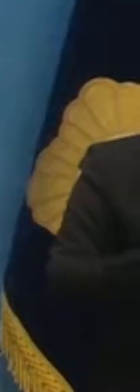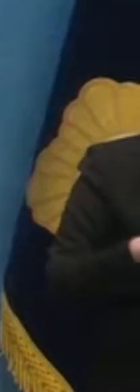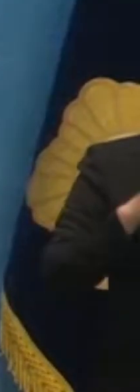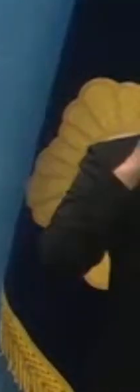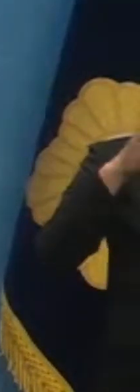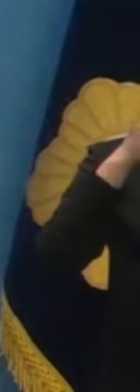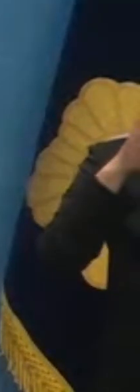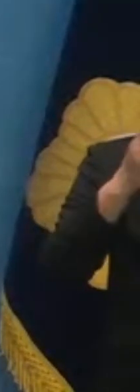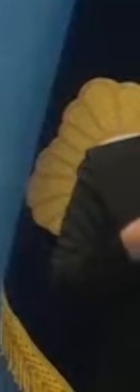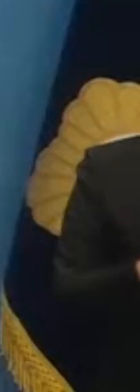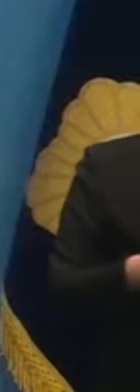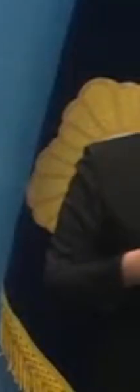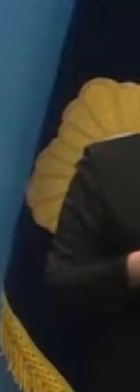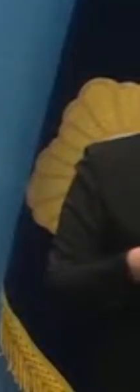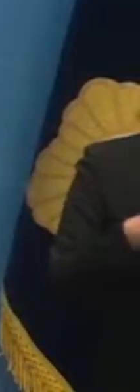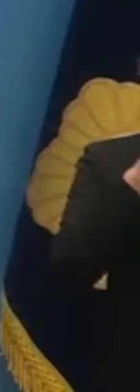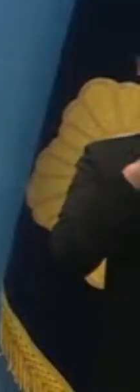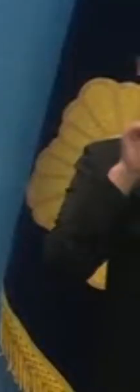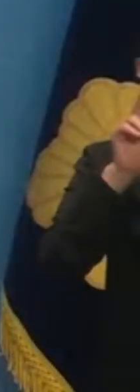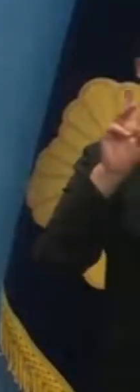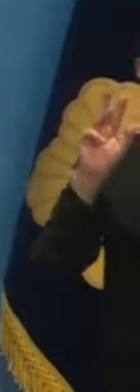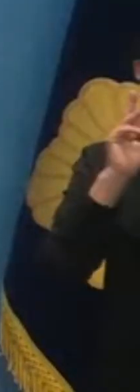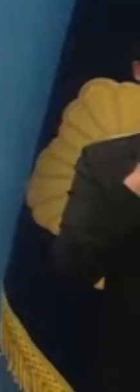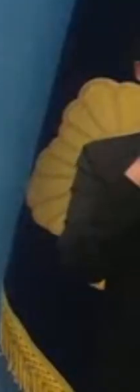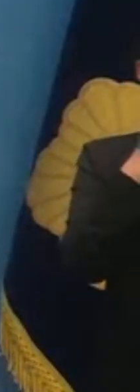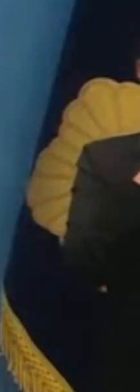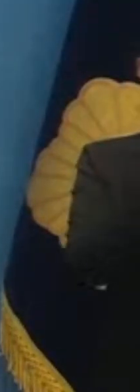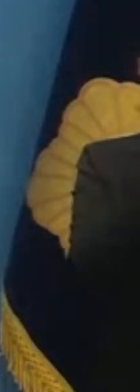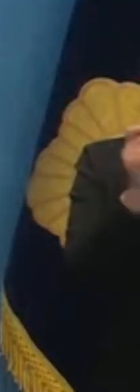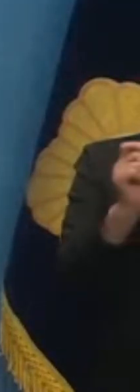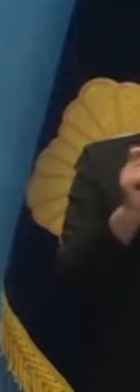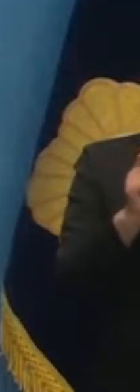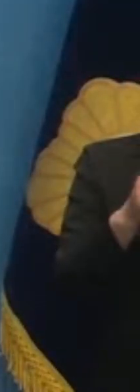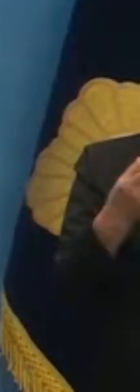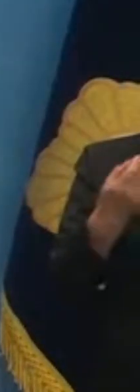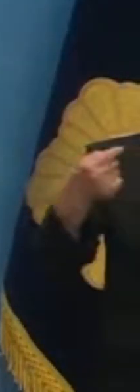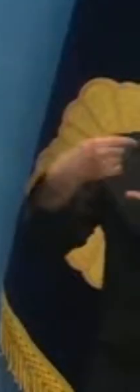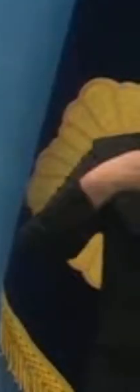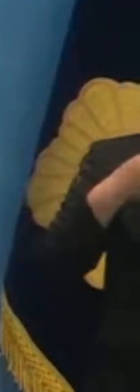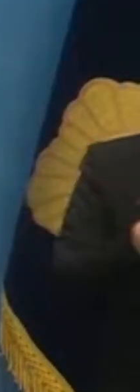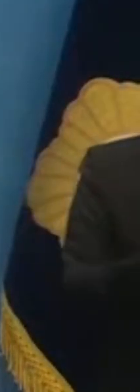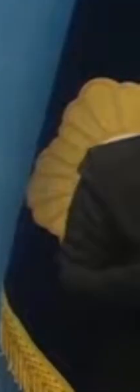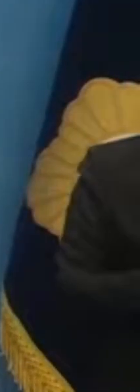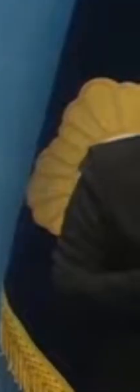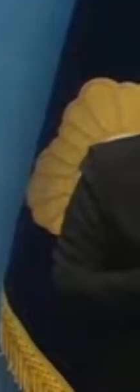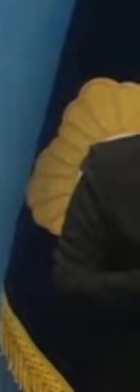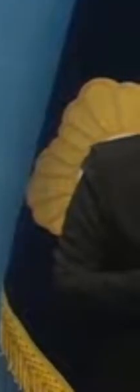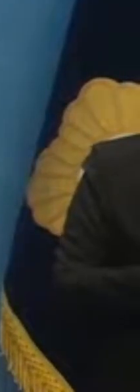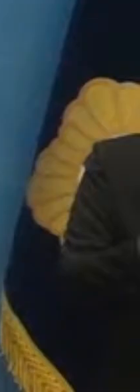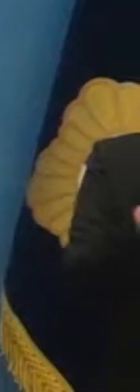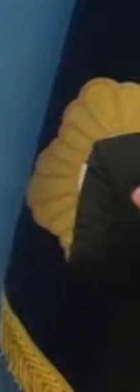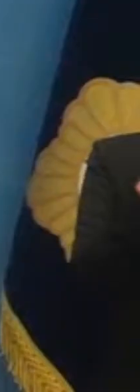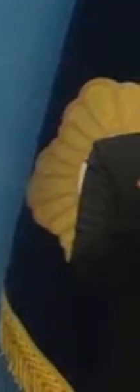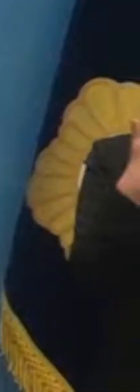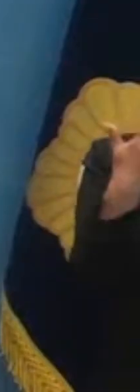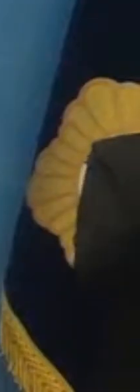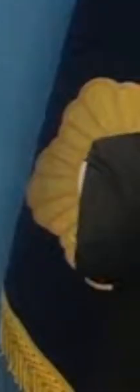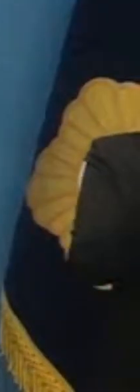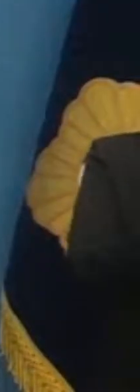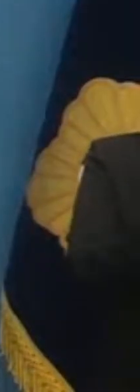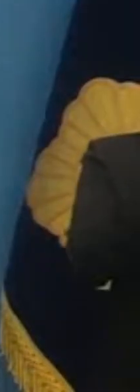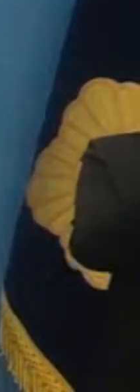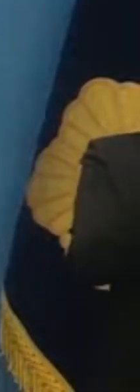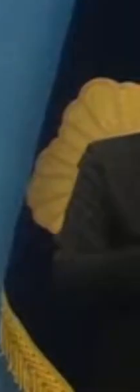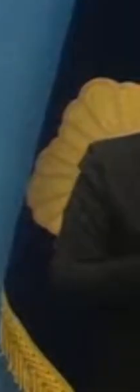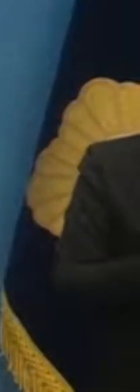커뮤니티 13.28, 틱톡 1.63 순서로 제보되었습니다. 주말간 있었던 주요 제보 내용을